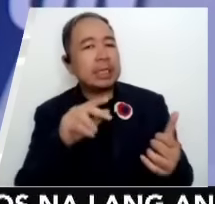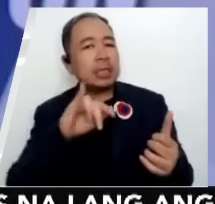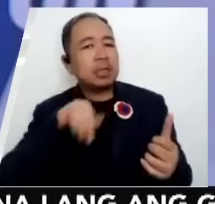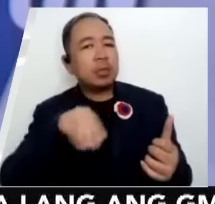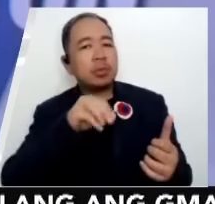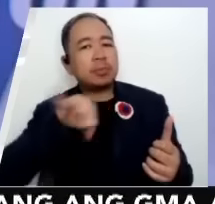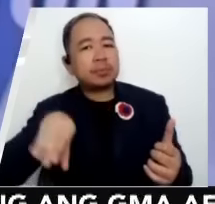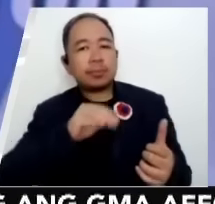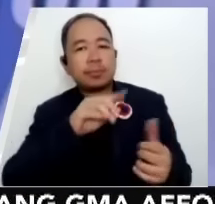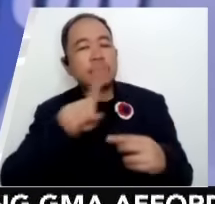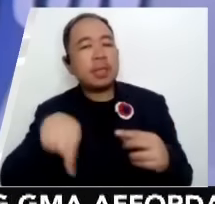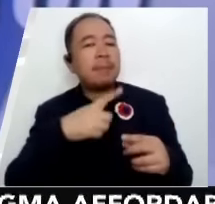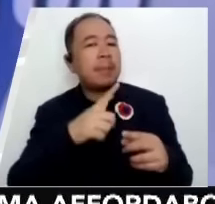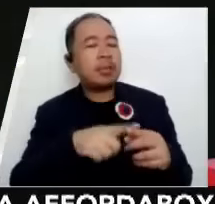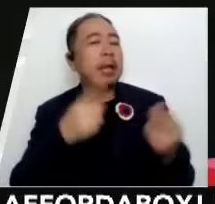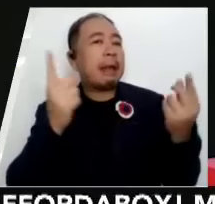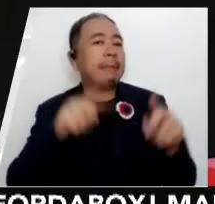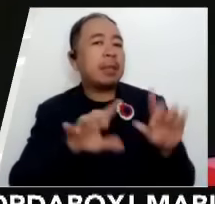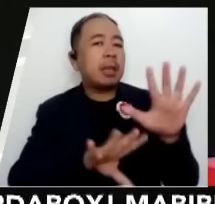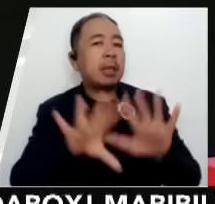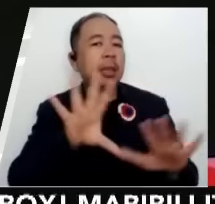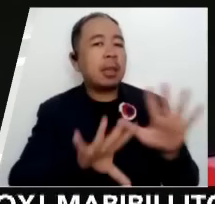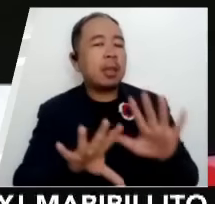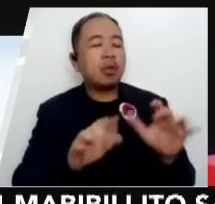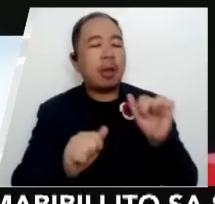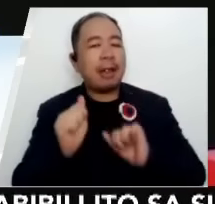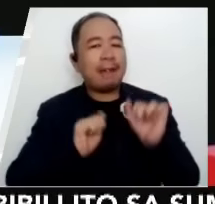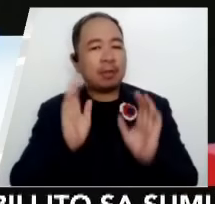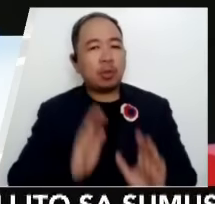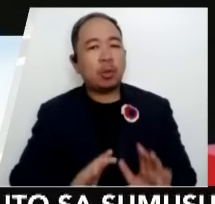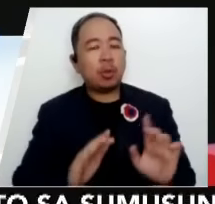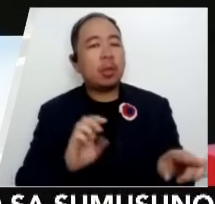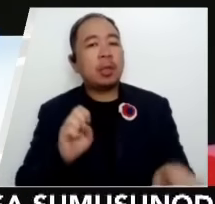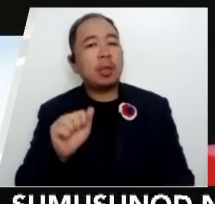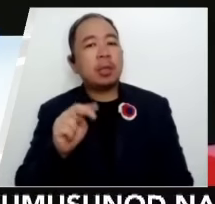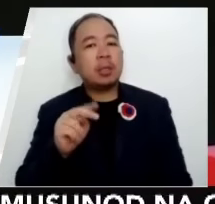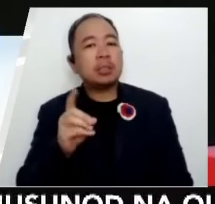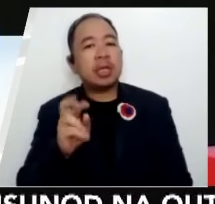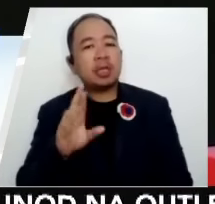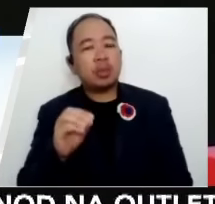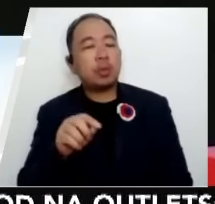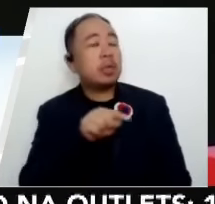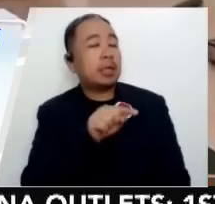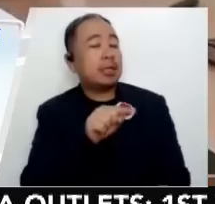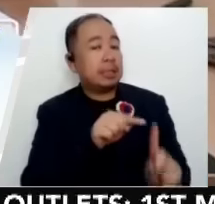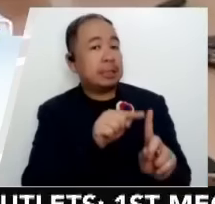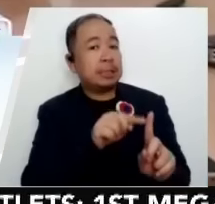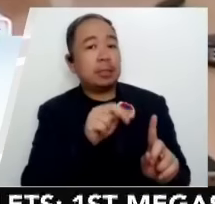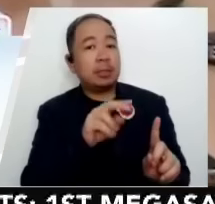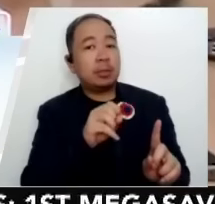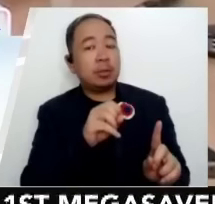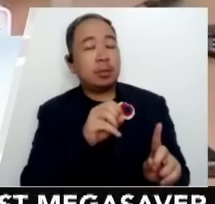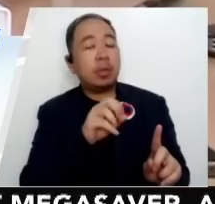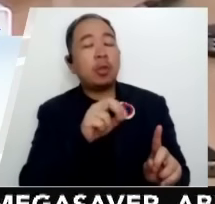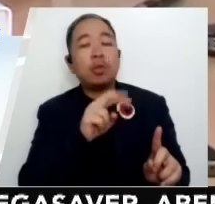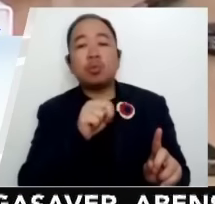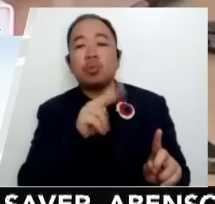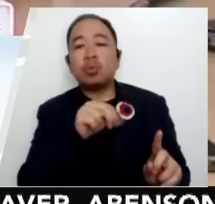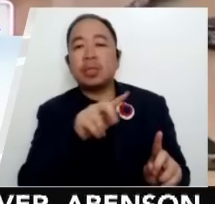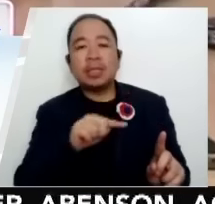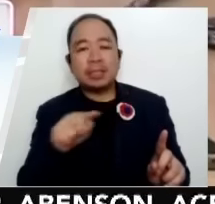na si Sandro Mulat. Nasa custody ng Senado si Nones mula pa noong August 19 matapos siyang ipakontempt ni